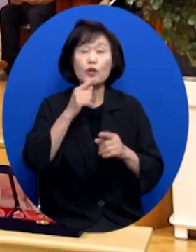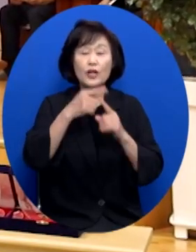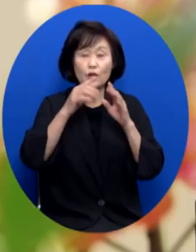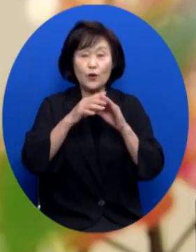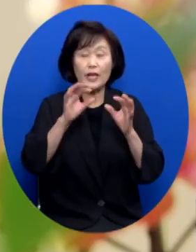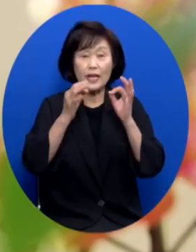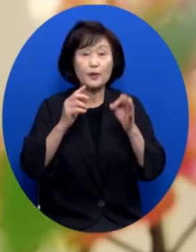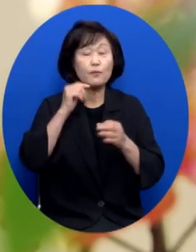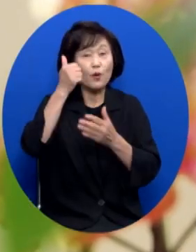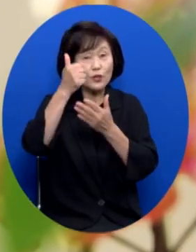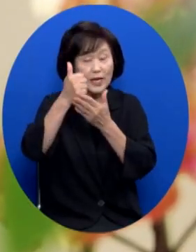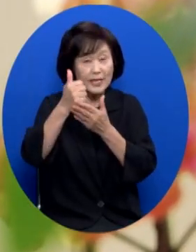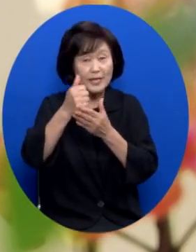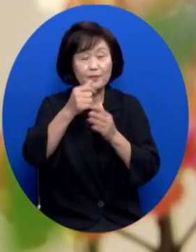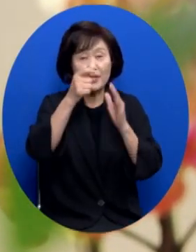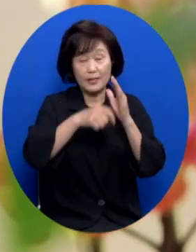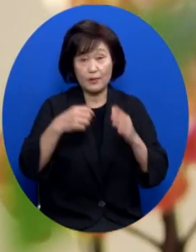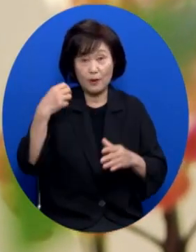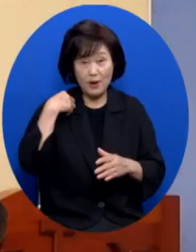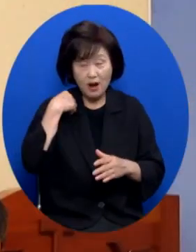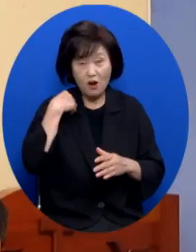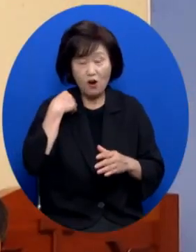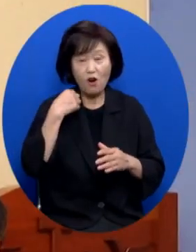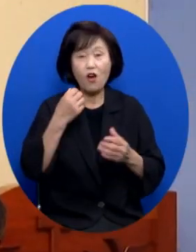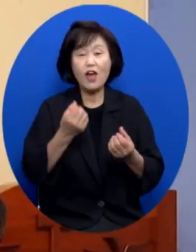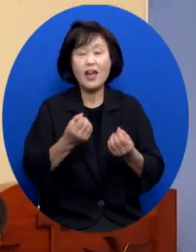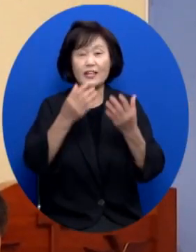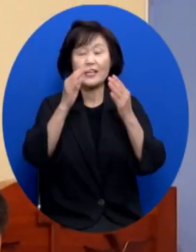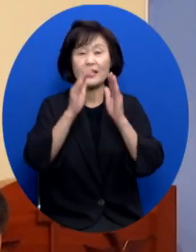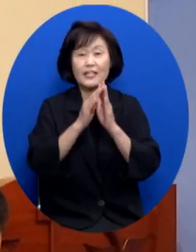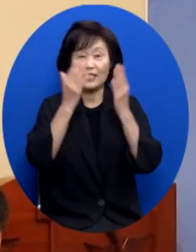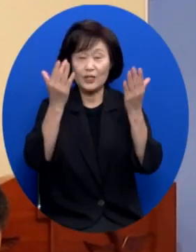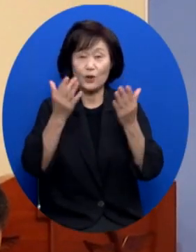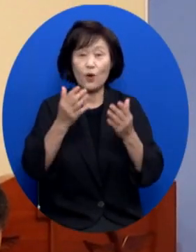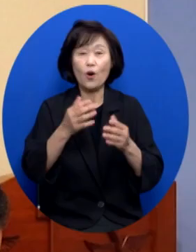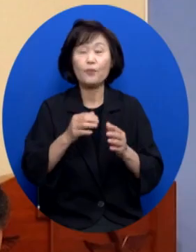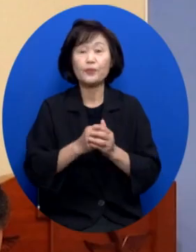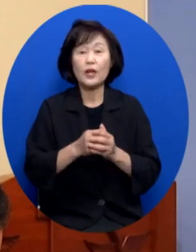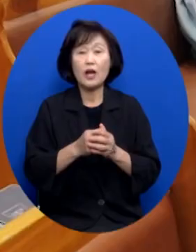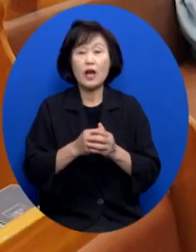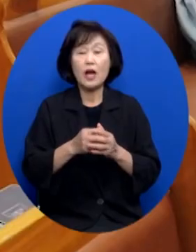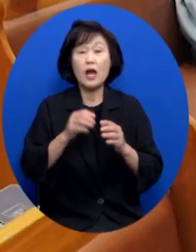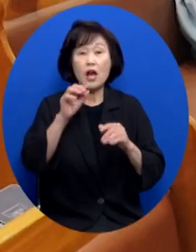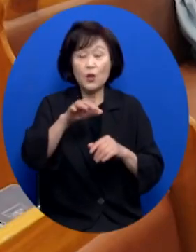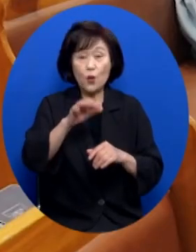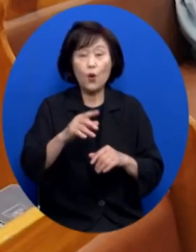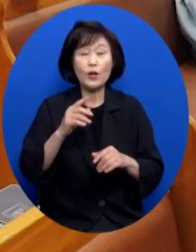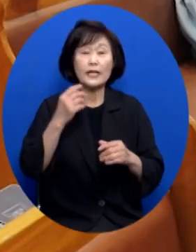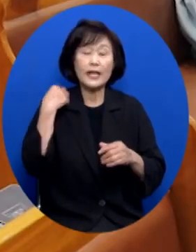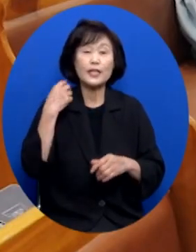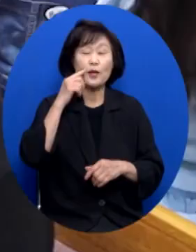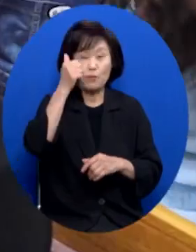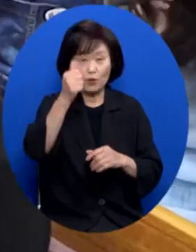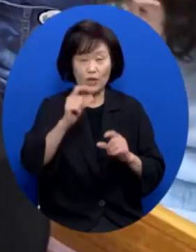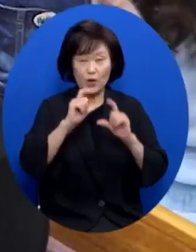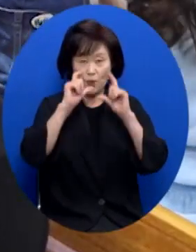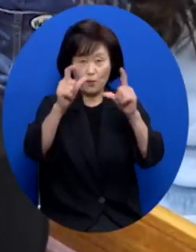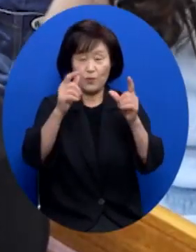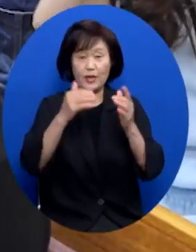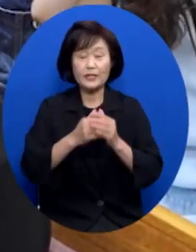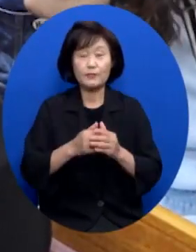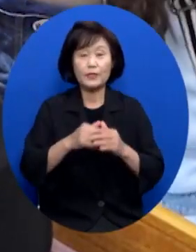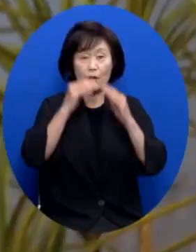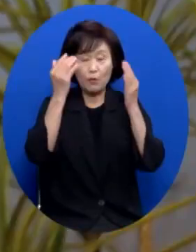김희근 목사의 인도로 위임식을 진행하고 이진구 목사를 독천교회 목사로 공포했습니다. 이진구 목사는